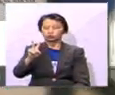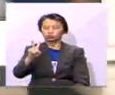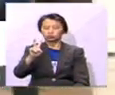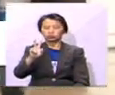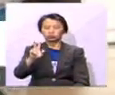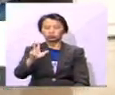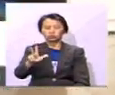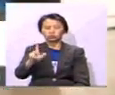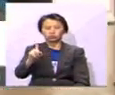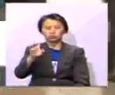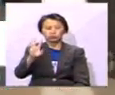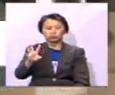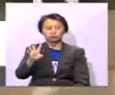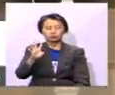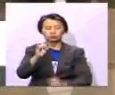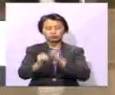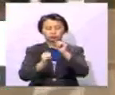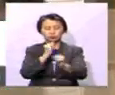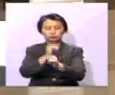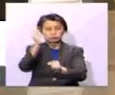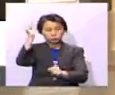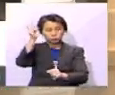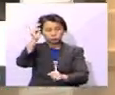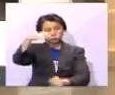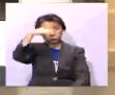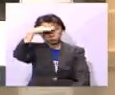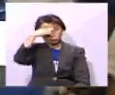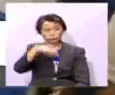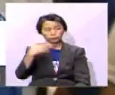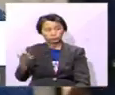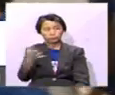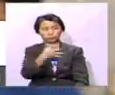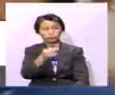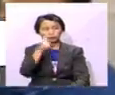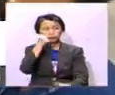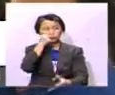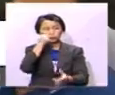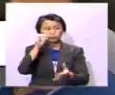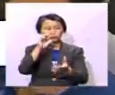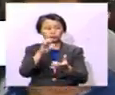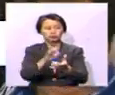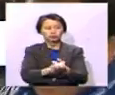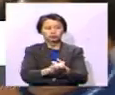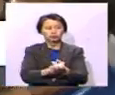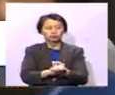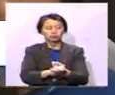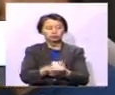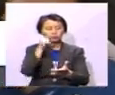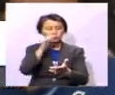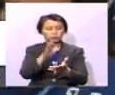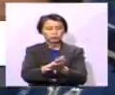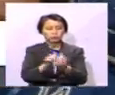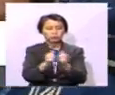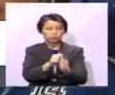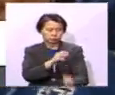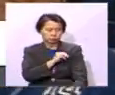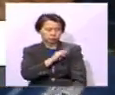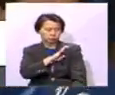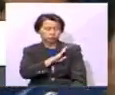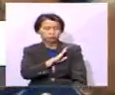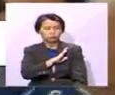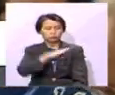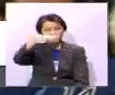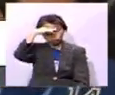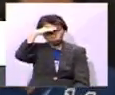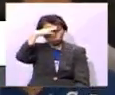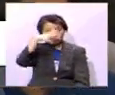di Pusat Konvensyen Antarabangsa Persada Johor. Beliau dan isteri Datin Sri Hamidah Khamis diiringi Menteri Besar Datuk Seri Muhammad Khalid